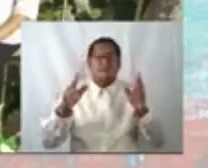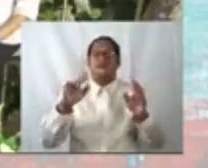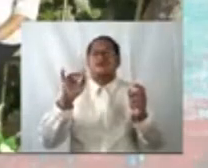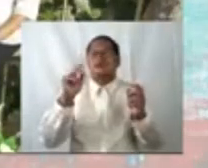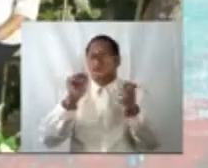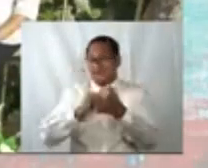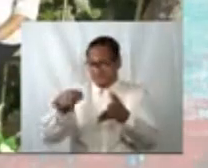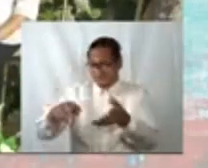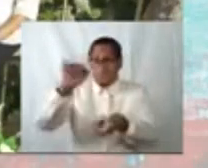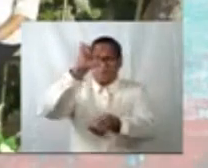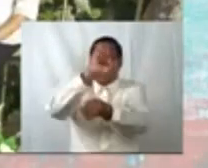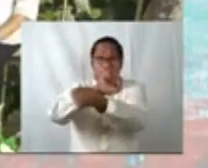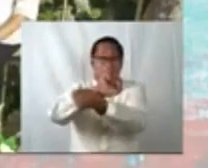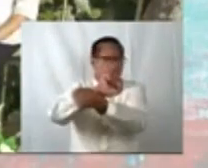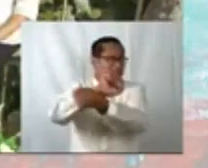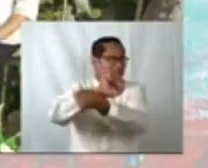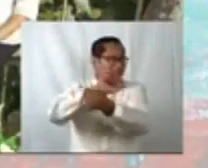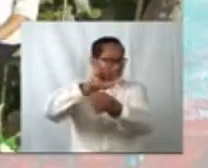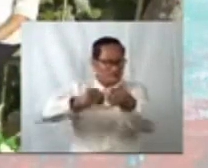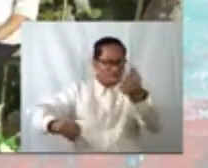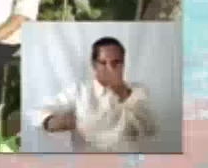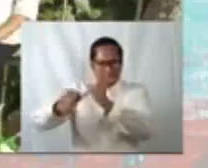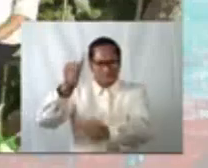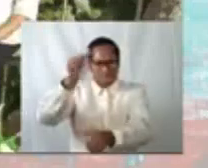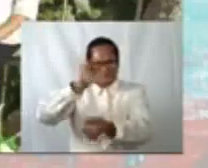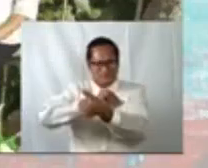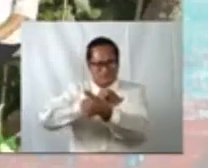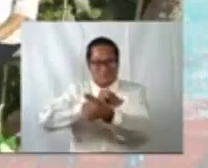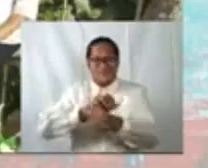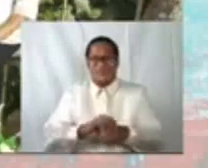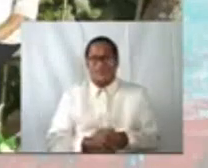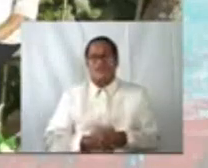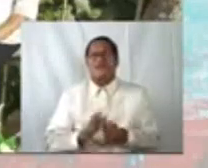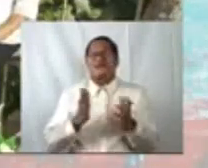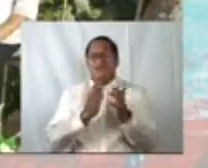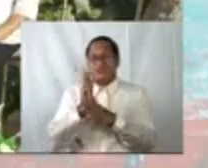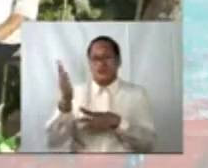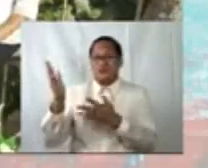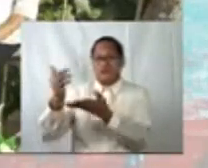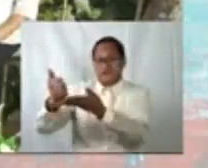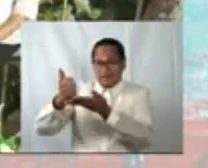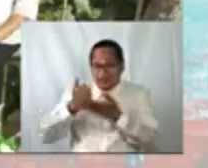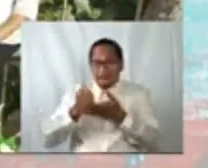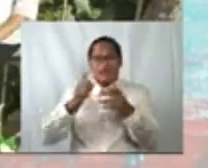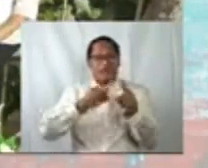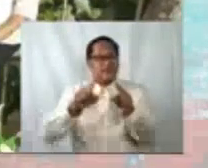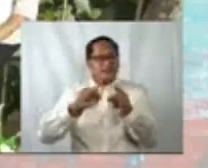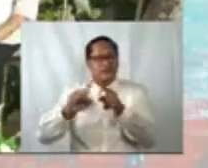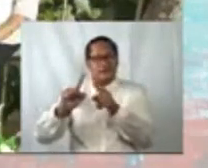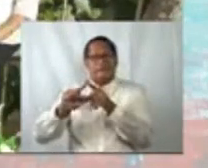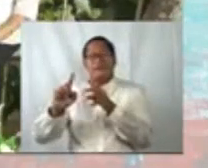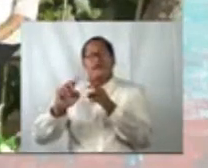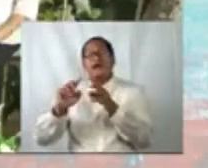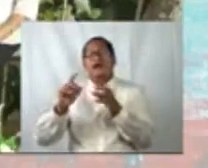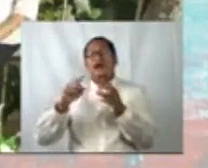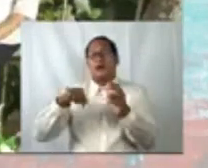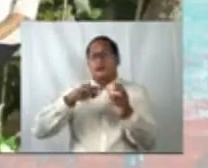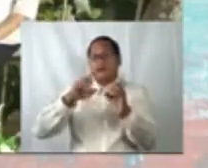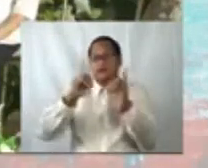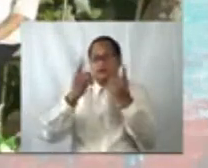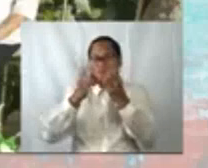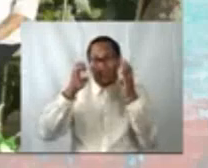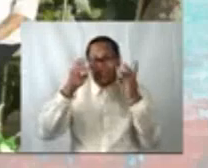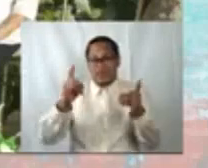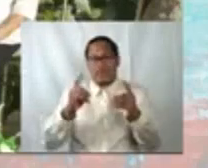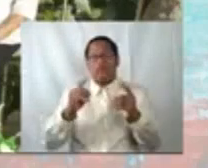po ang panahon na yun. Tulong po ni Professor Chow Chua at ng ating kagawaran ng edukasyon, pangunguna ng ating Ma'am